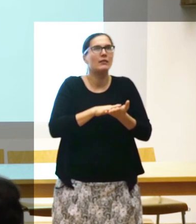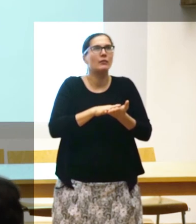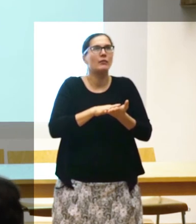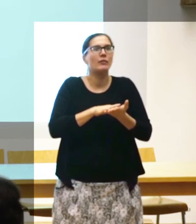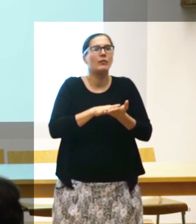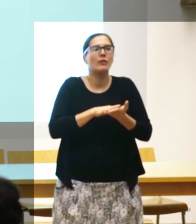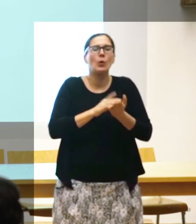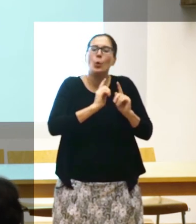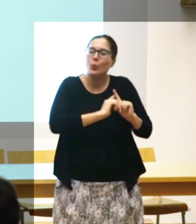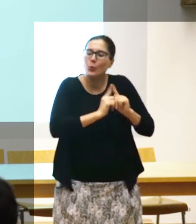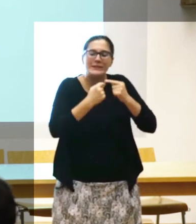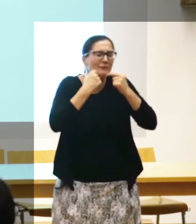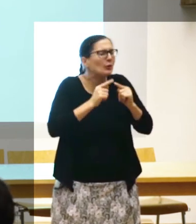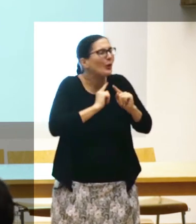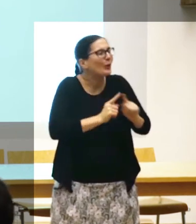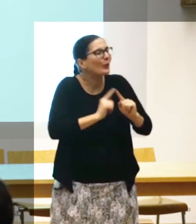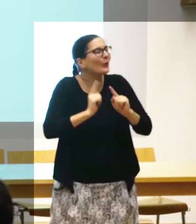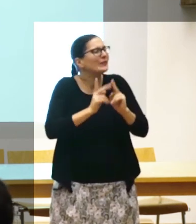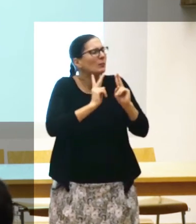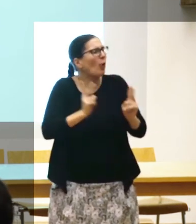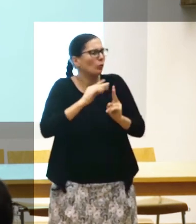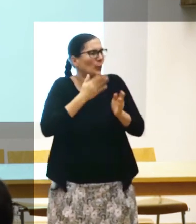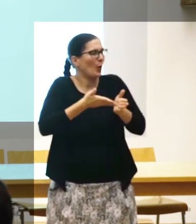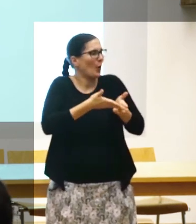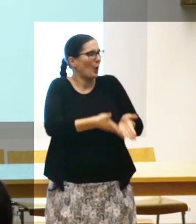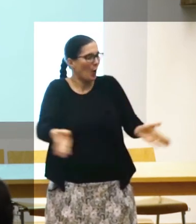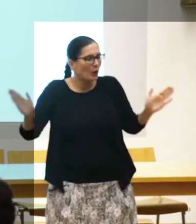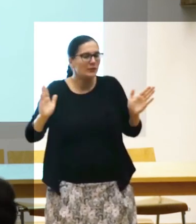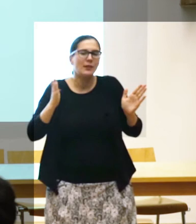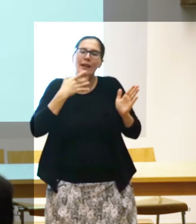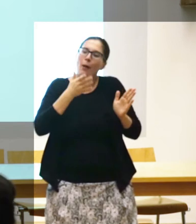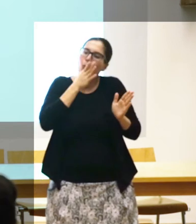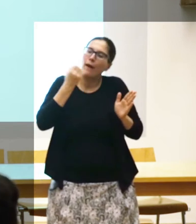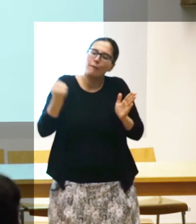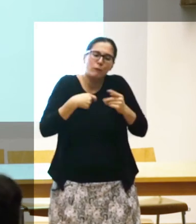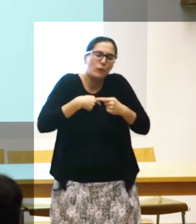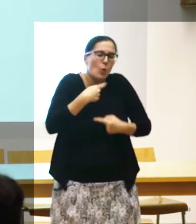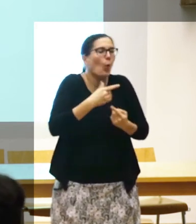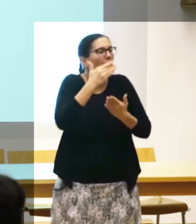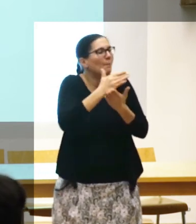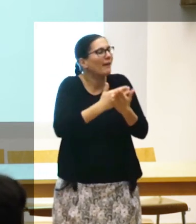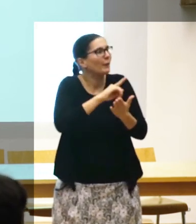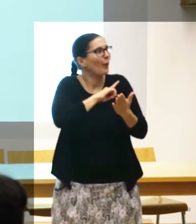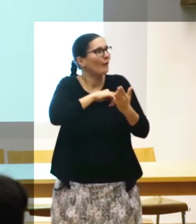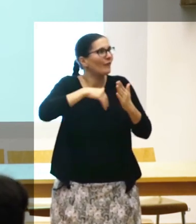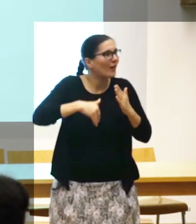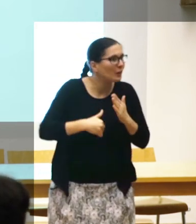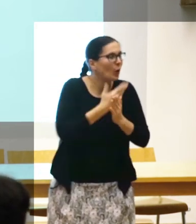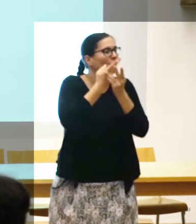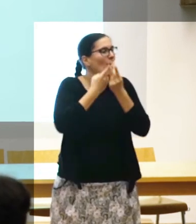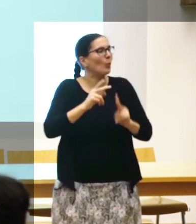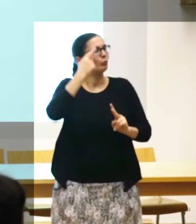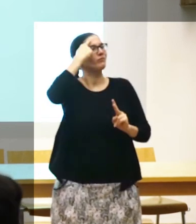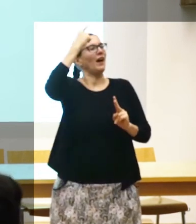velký prostor pro experiment nebo velký prostor pro nastavení nějakých pravidel hry, ať už směrem